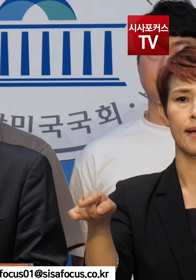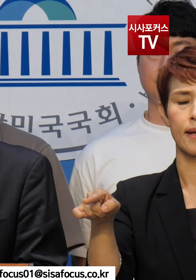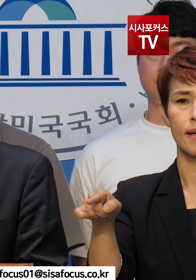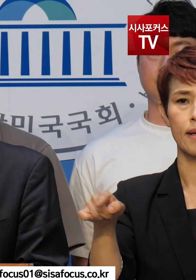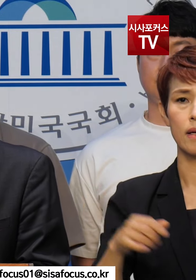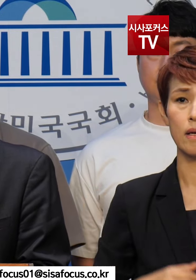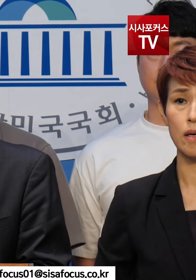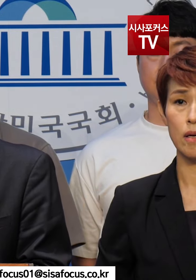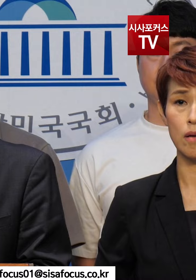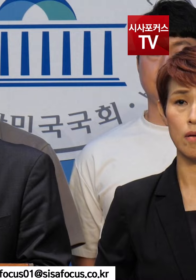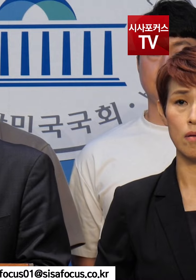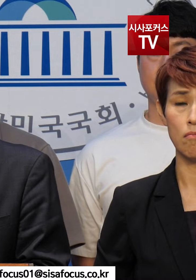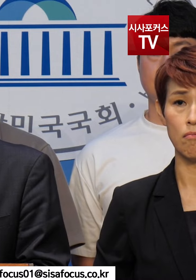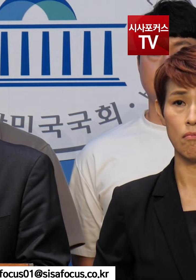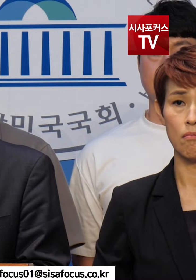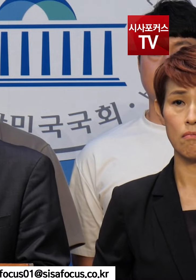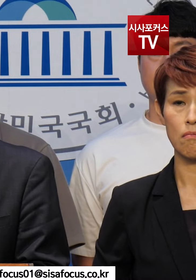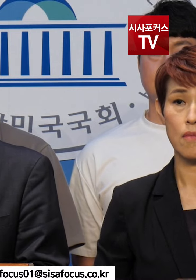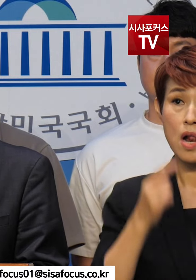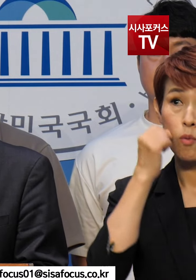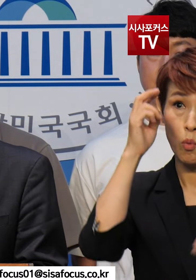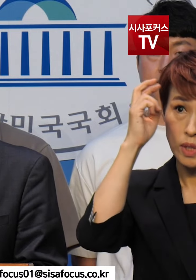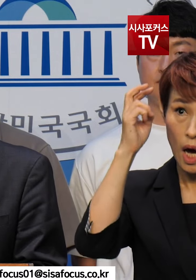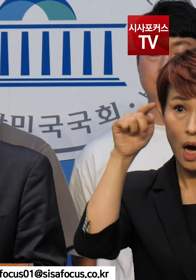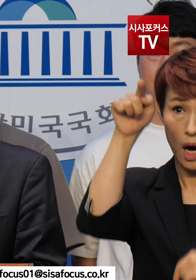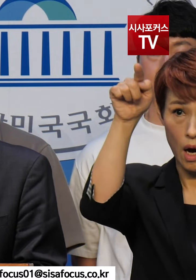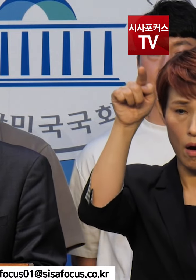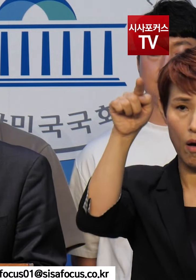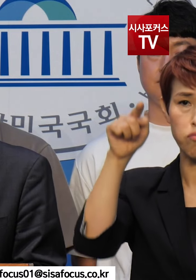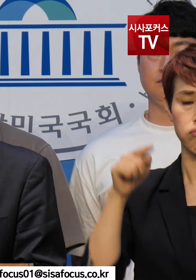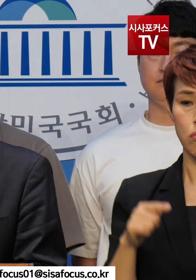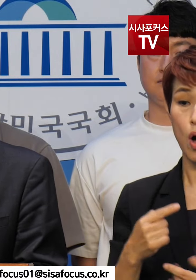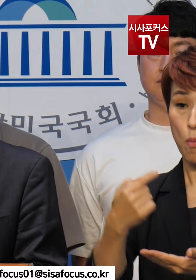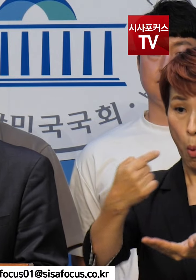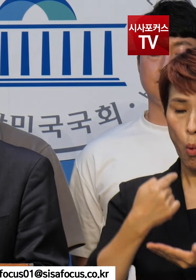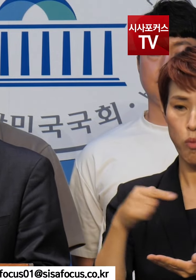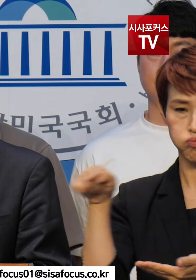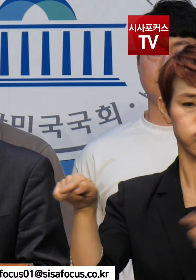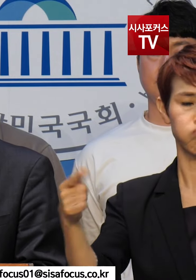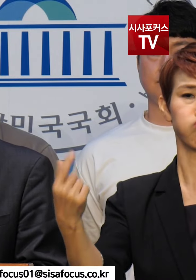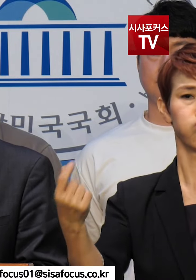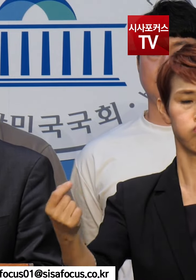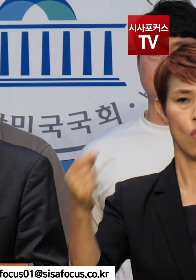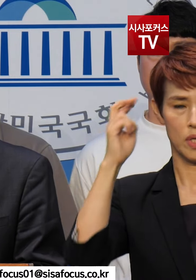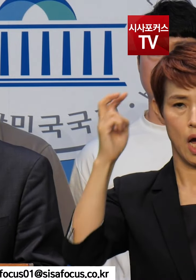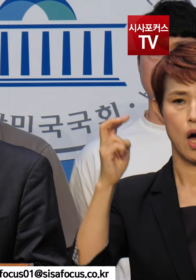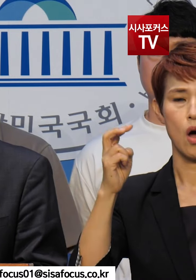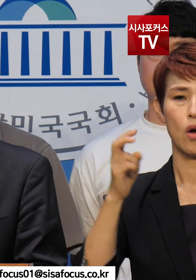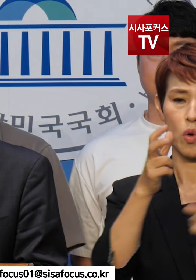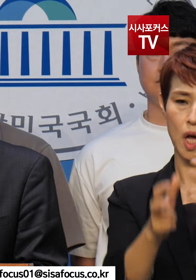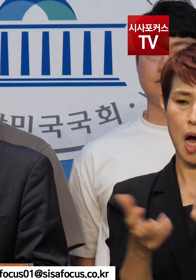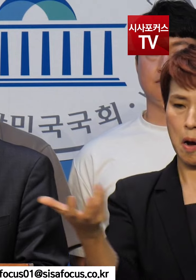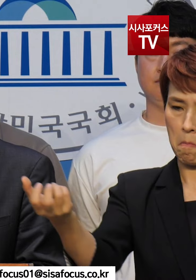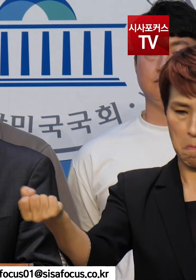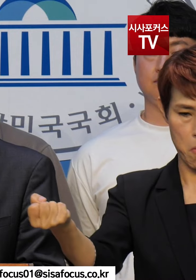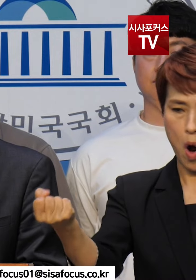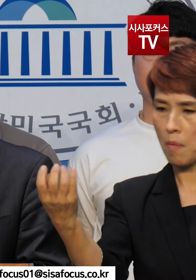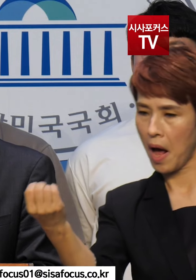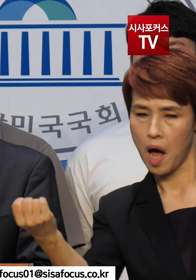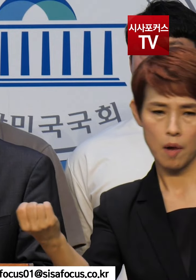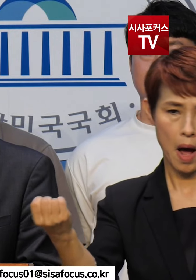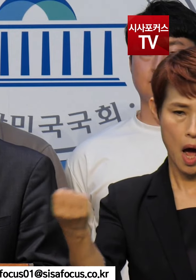증명합니다. 니또덴코도 사업 보고서에 자회사로 칭하며 한국 두 공장의 손익을 모두